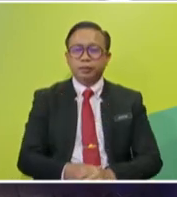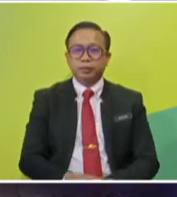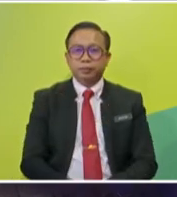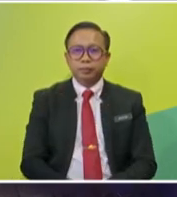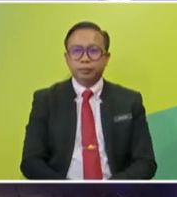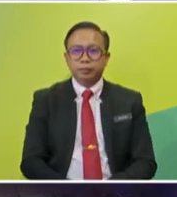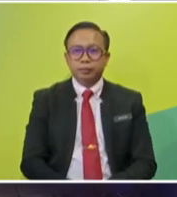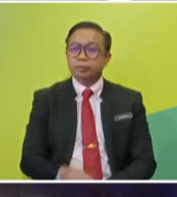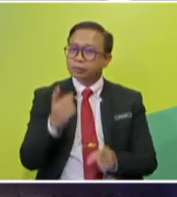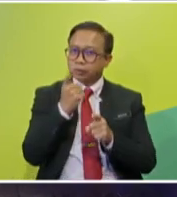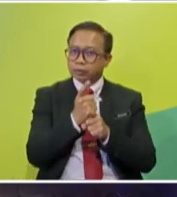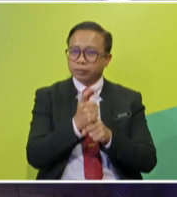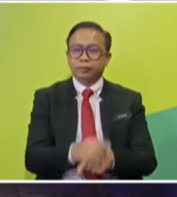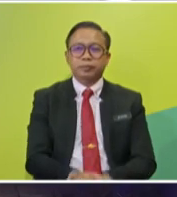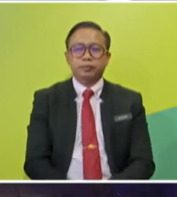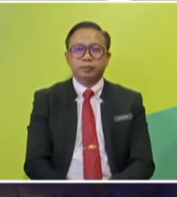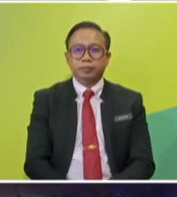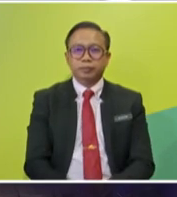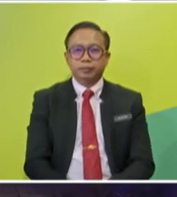yang paling penting betul betul